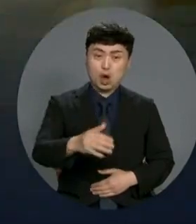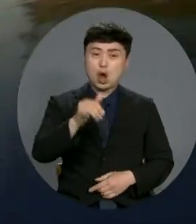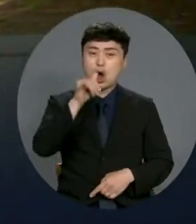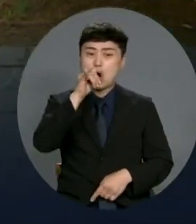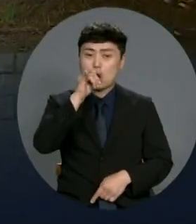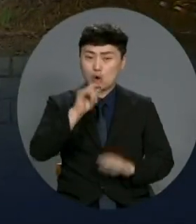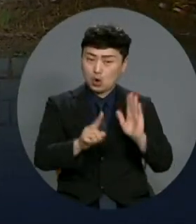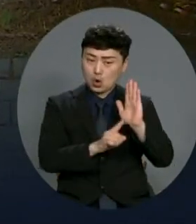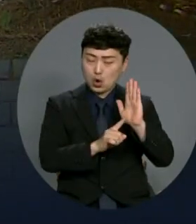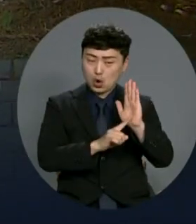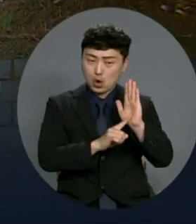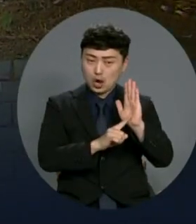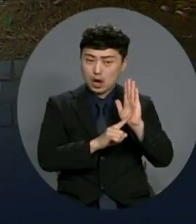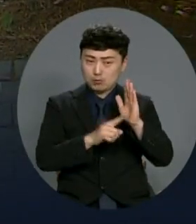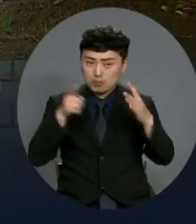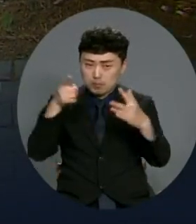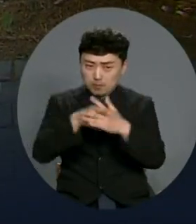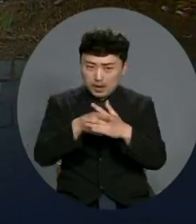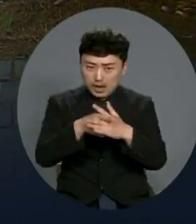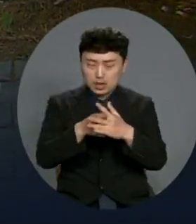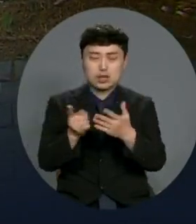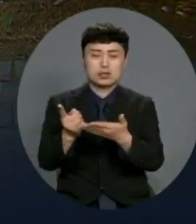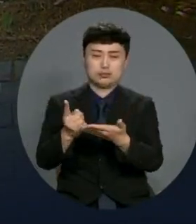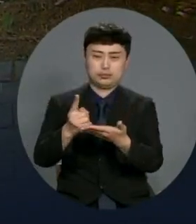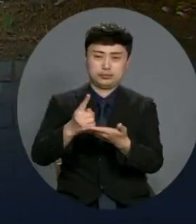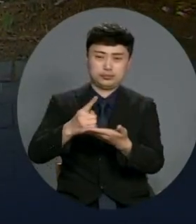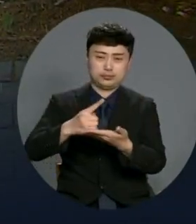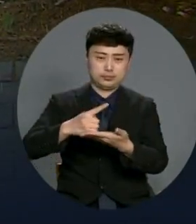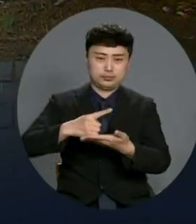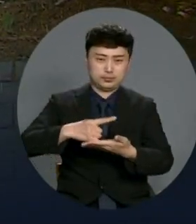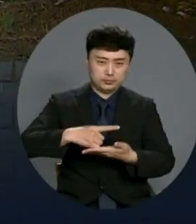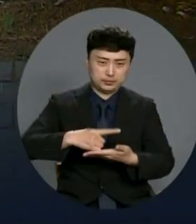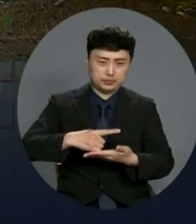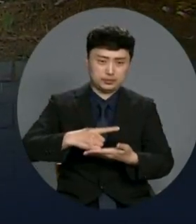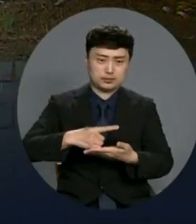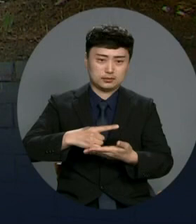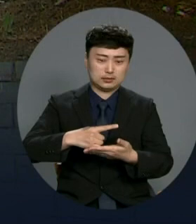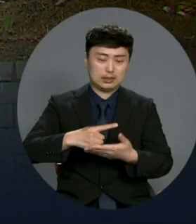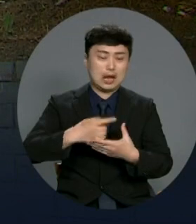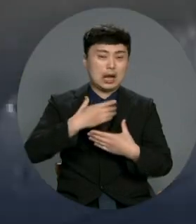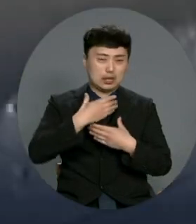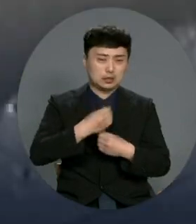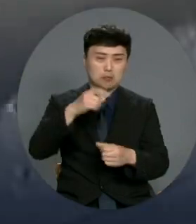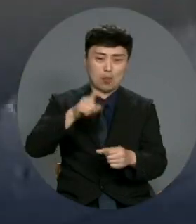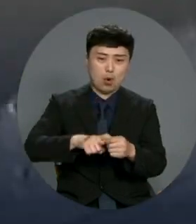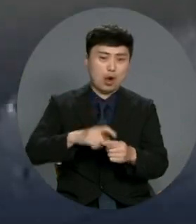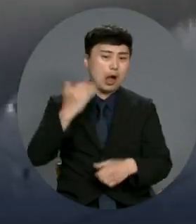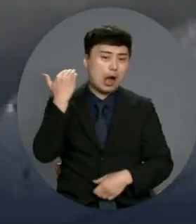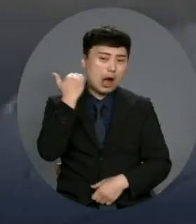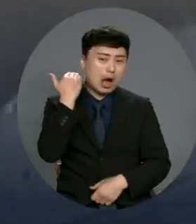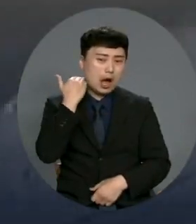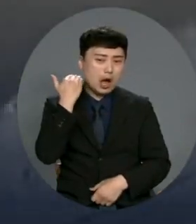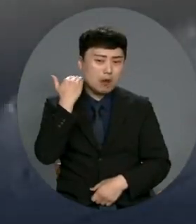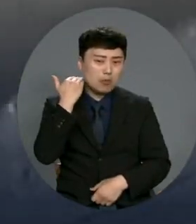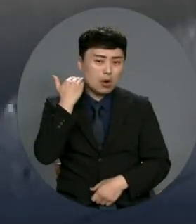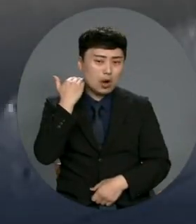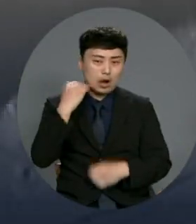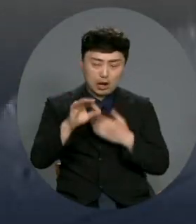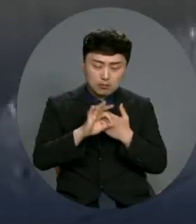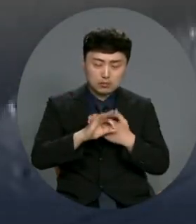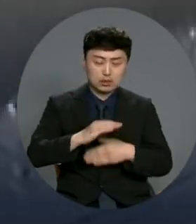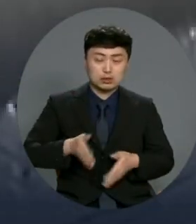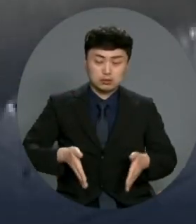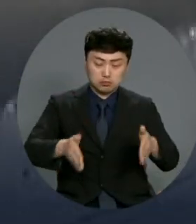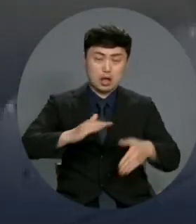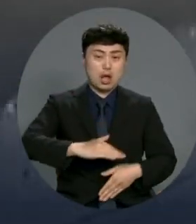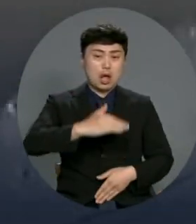사람들이 저기는 사고 위험이 있으니까 속도를 줄여야지. 이게 가장 긍정적인 목표인데 일단 안 보이면은 그거는 이제